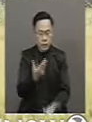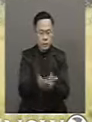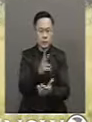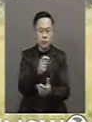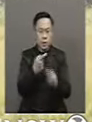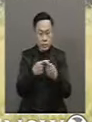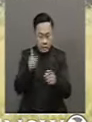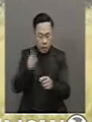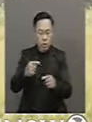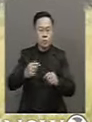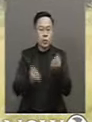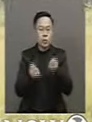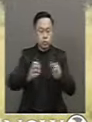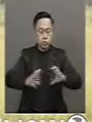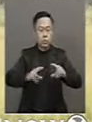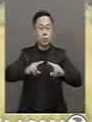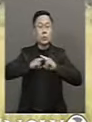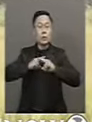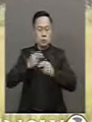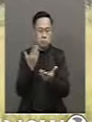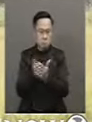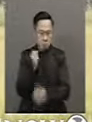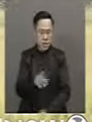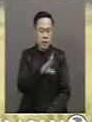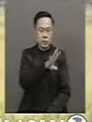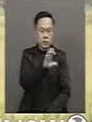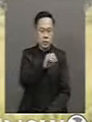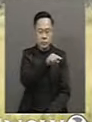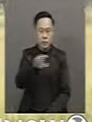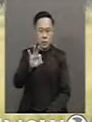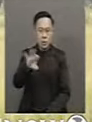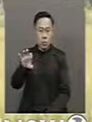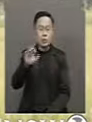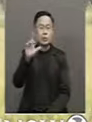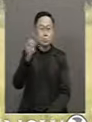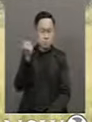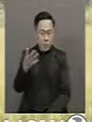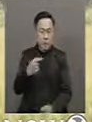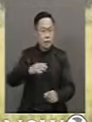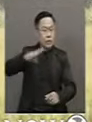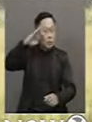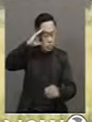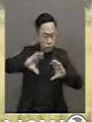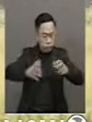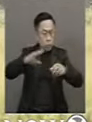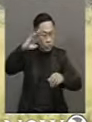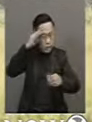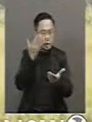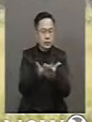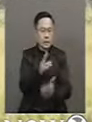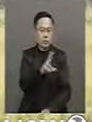เองไร่นึงจะถูกเก็บ 450 -900บาทอันนี้ทหารคิด 300บาทก็ถือว่าเป็นการช่วยลดต้นทุนให้กับพี่น้องชาวนา